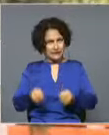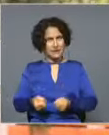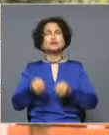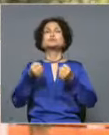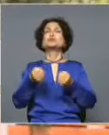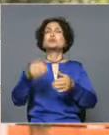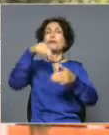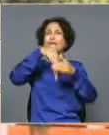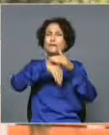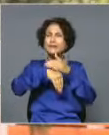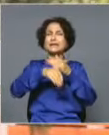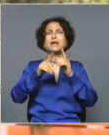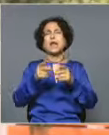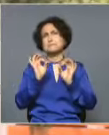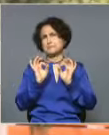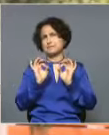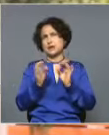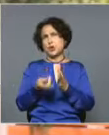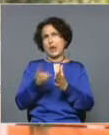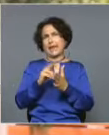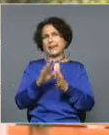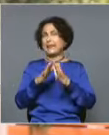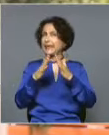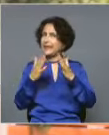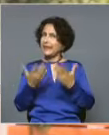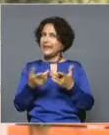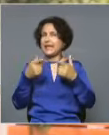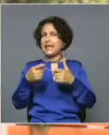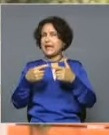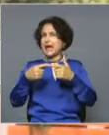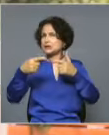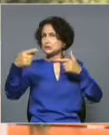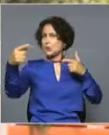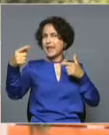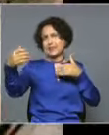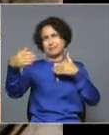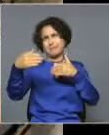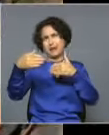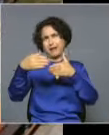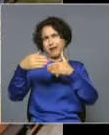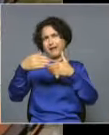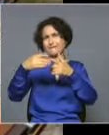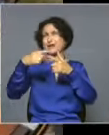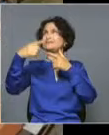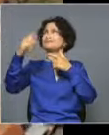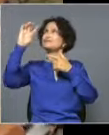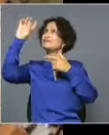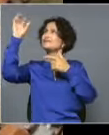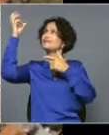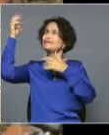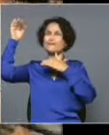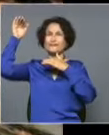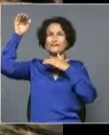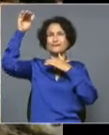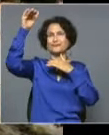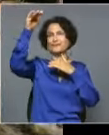продукти, които се пренасят в случая на книги, полетното време на дрона, съответно разстоянието на пренасене, намалява. дават. Но в случая това, което може да направим, до